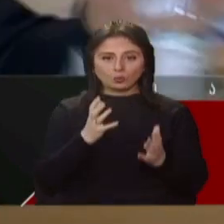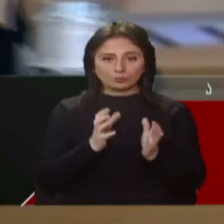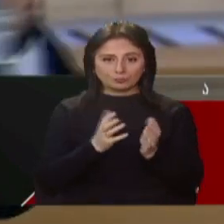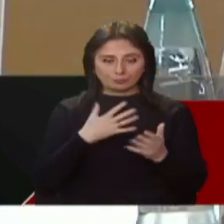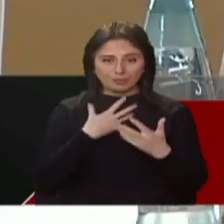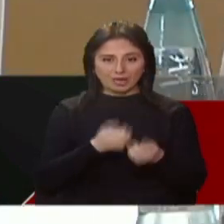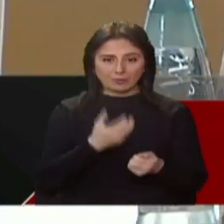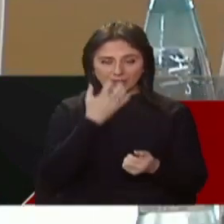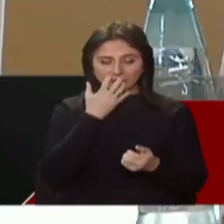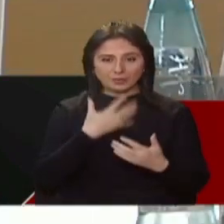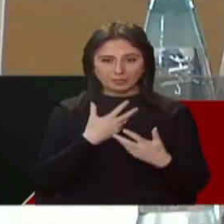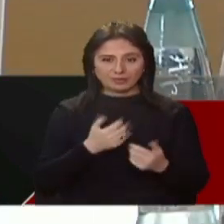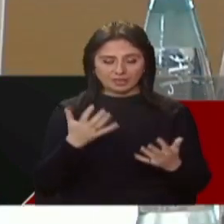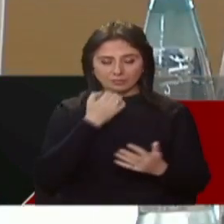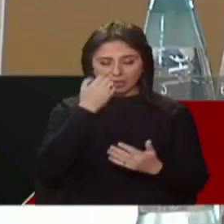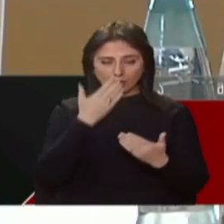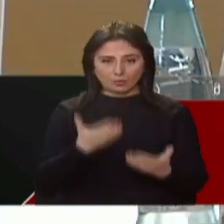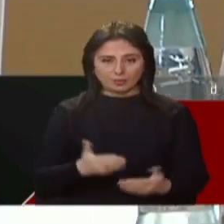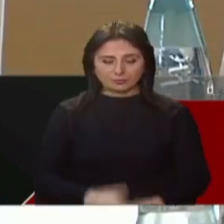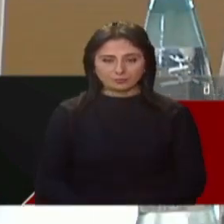მიღებისთვის. კიდევ ერთხელ დიდი მადლობა.